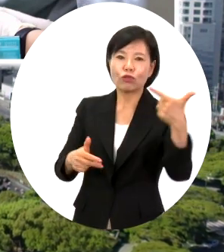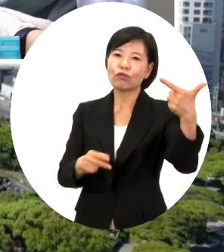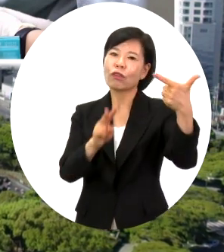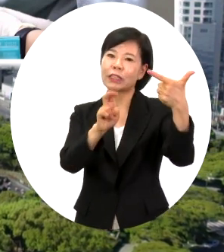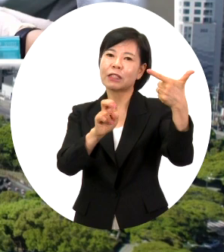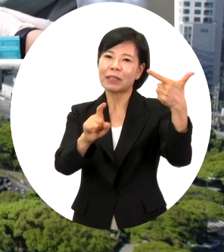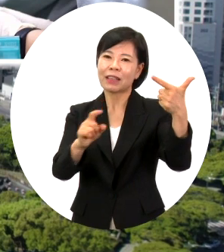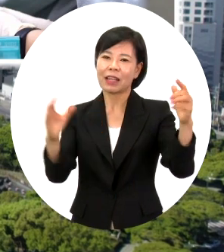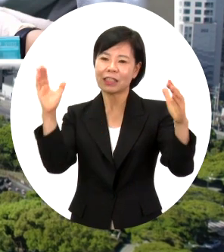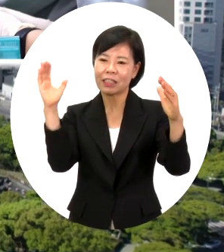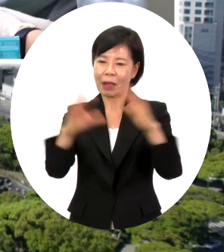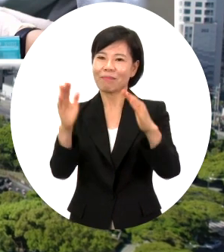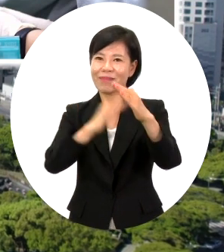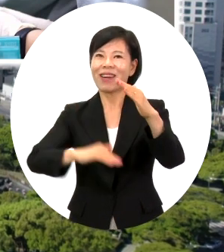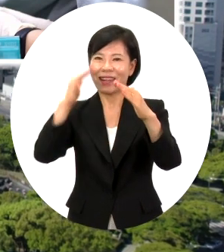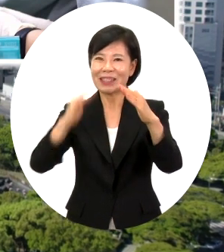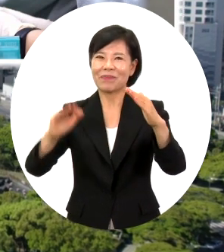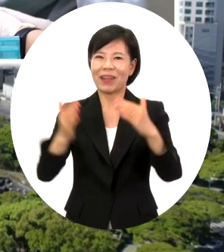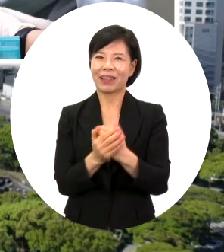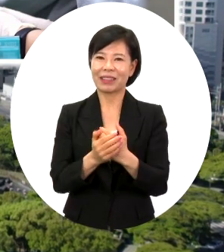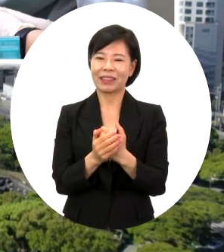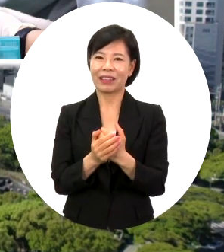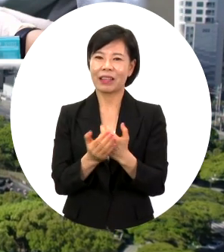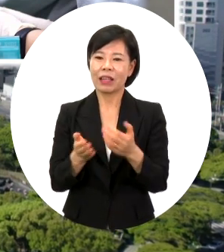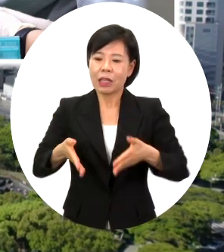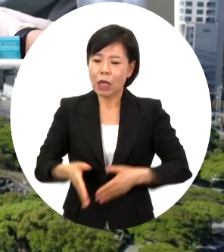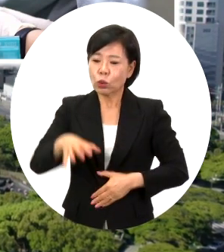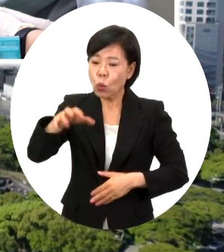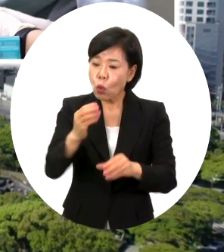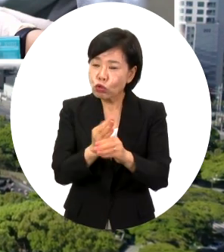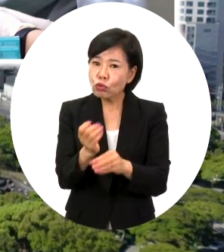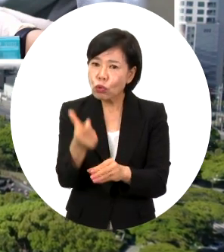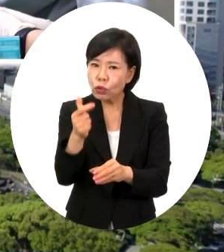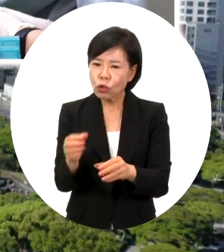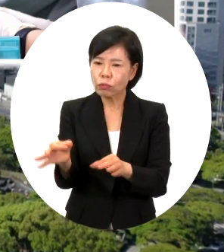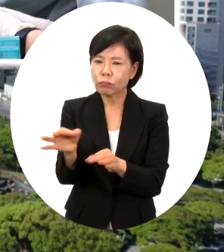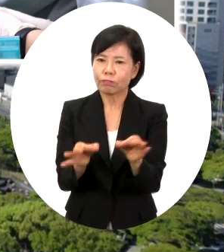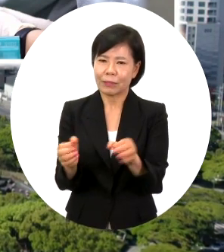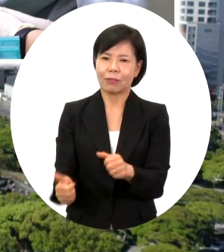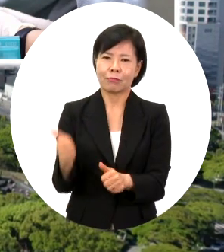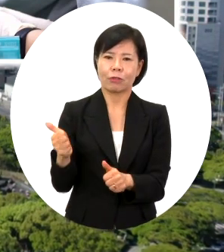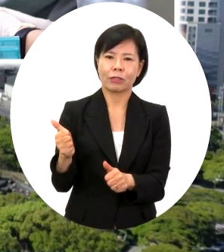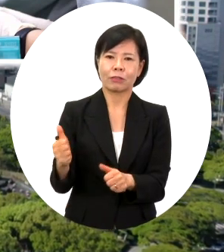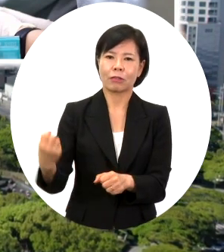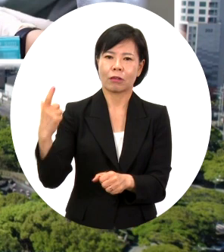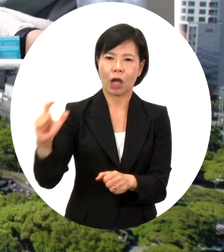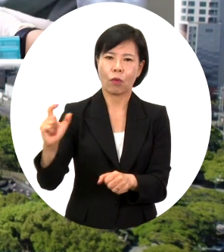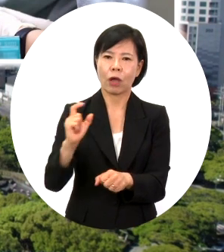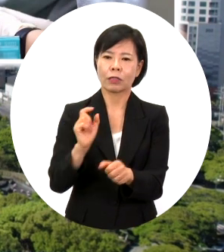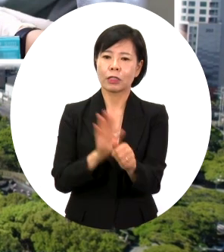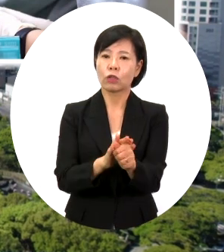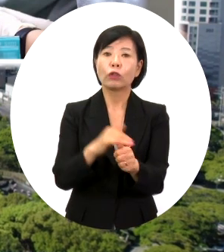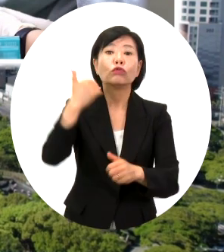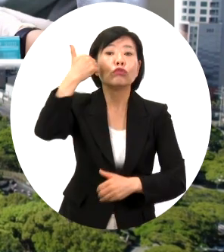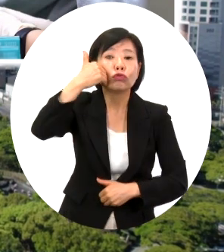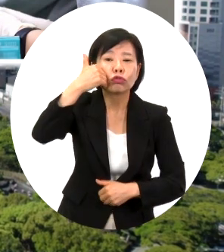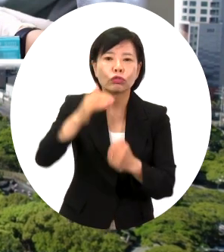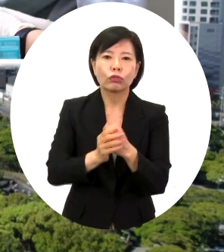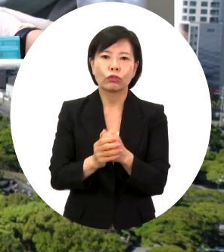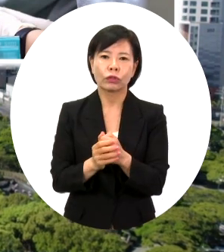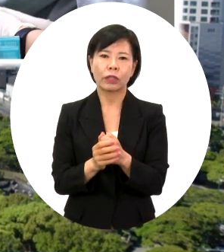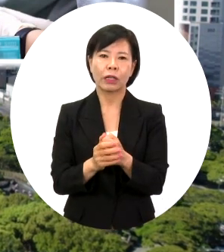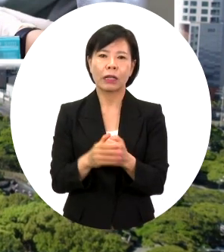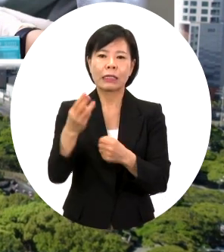6월 21일까지 모집합니다. 제조업 확대 및 향토 중소기업의 경쟁력 강화에 초점을 맞춘 이 사업의 지원